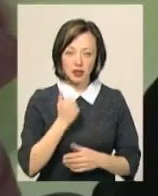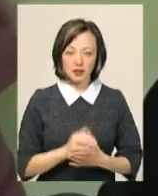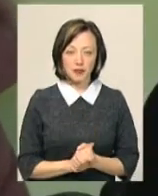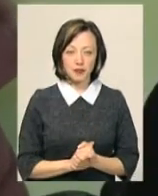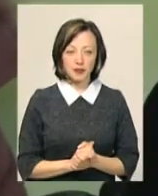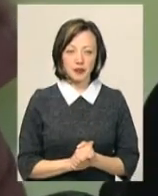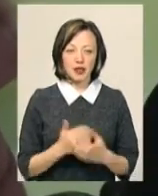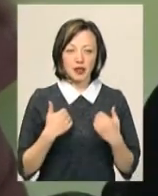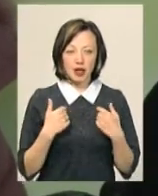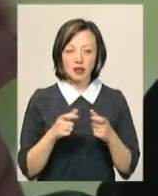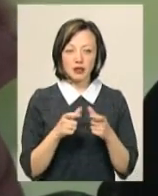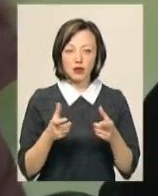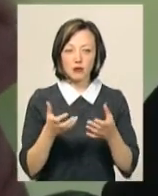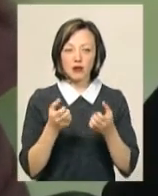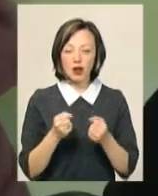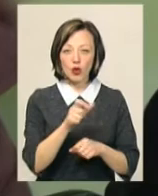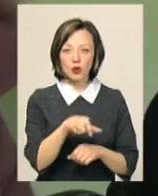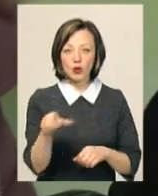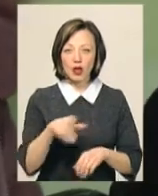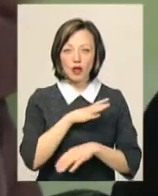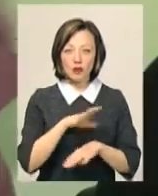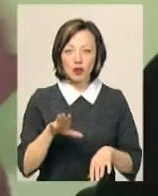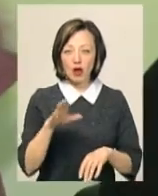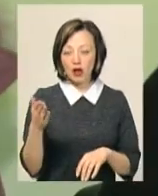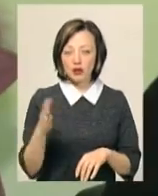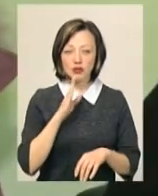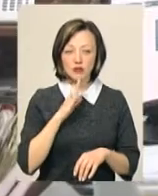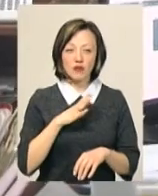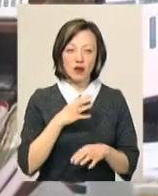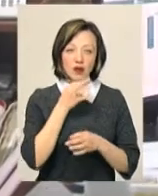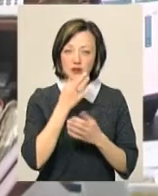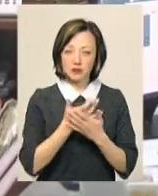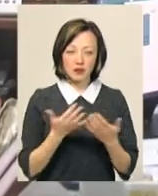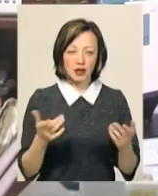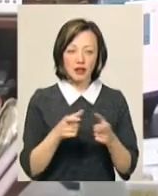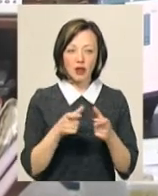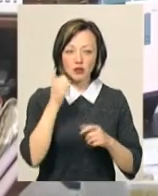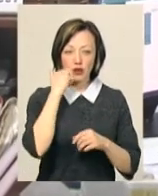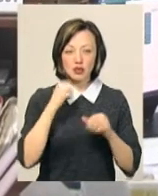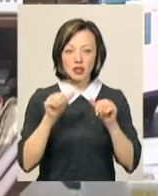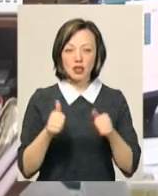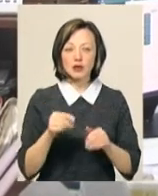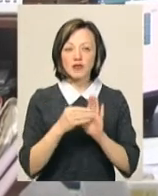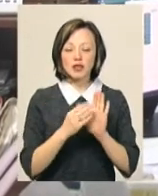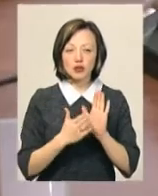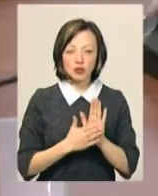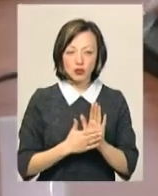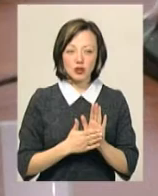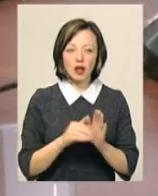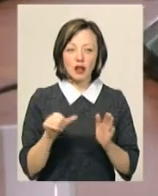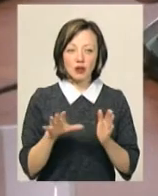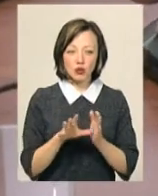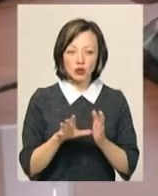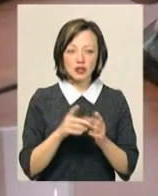Я талончик брала, якраз людей не було, а жінка каже, що то все буває. І талони старого зразка, і ті, що в реєстратурі іменують